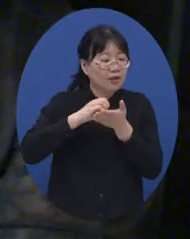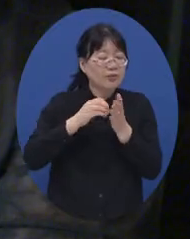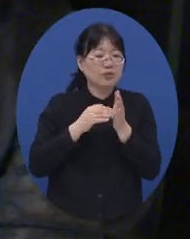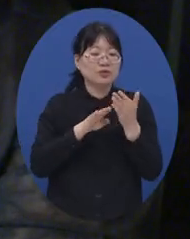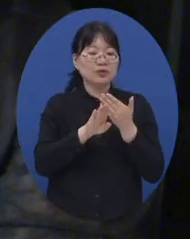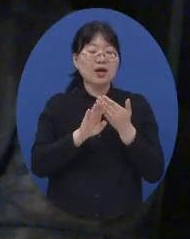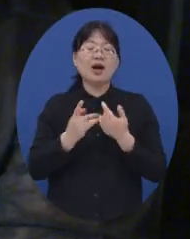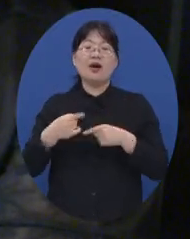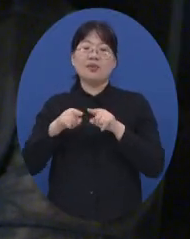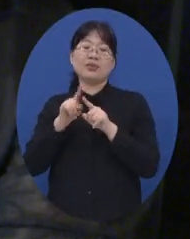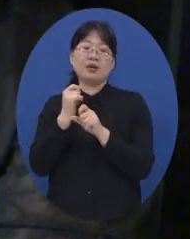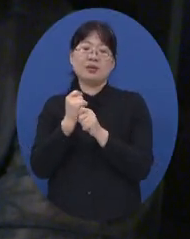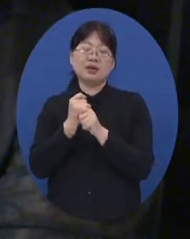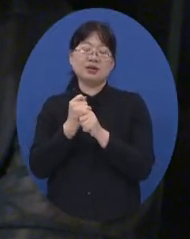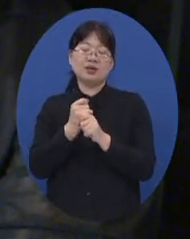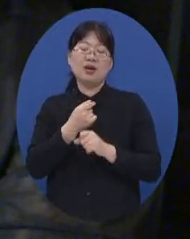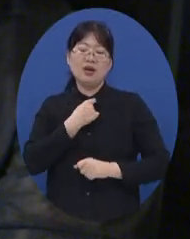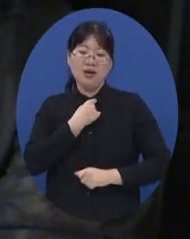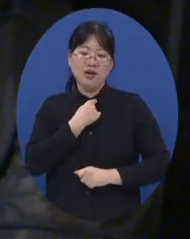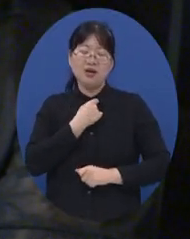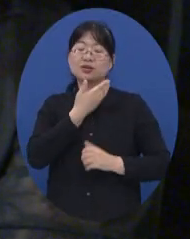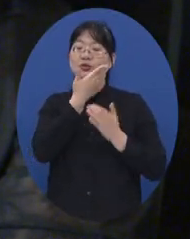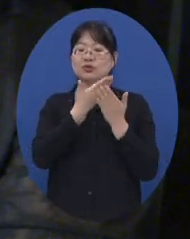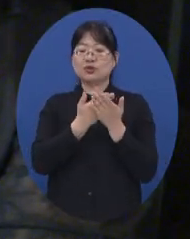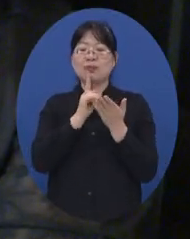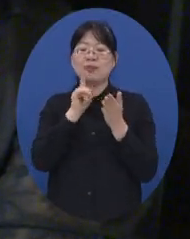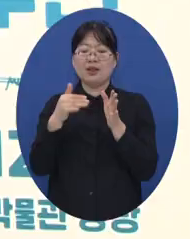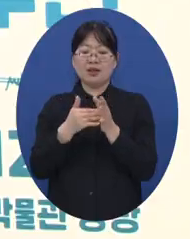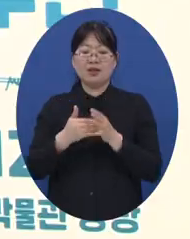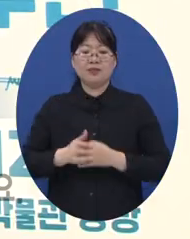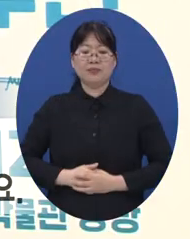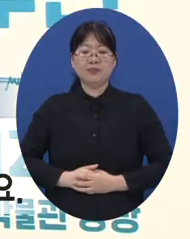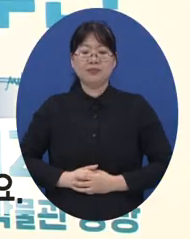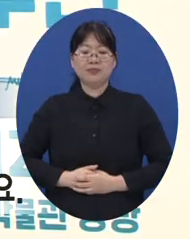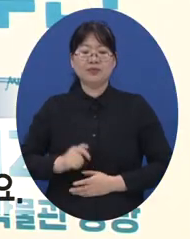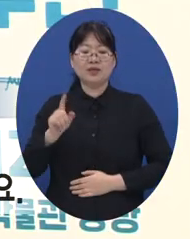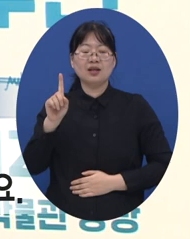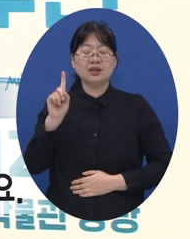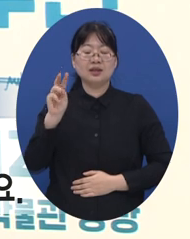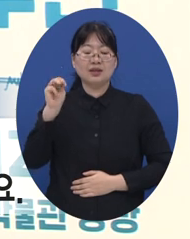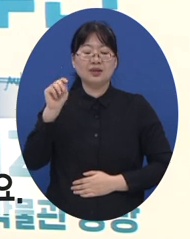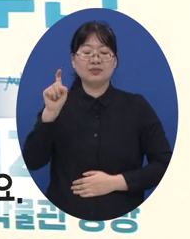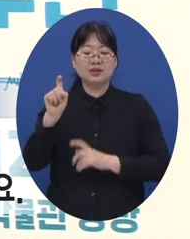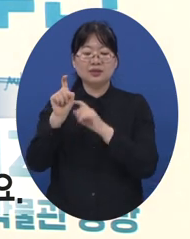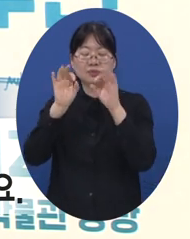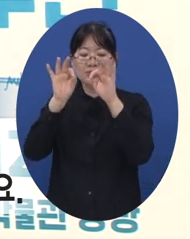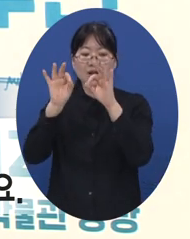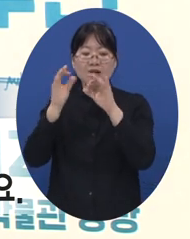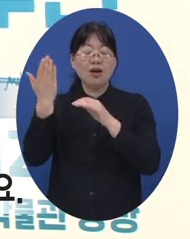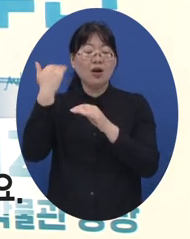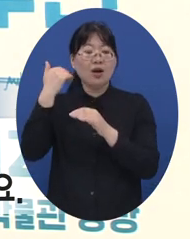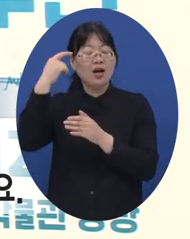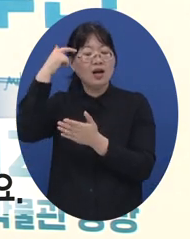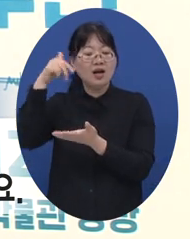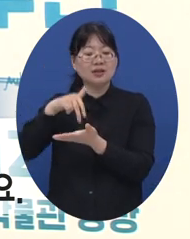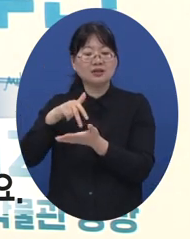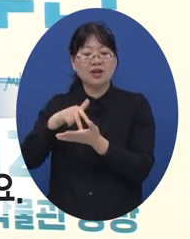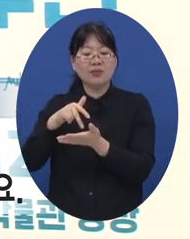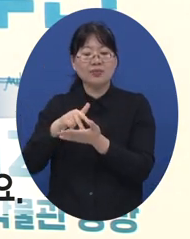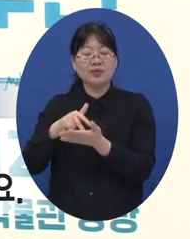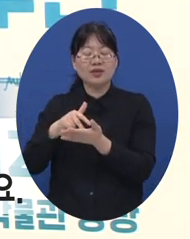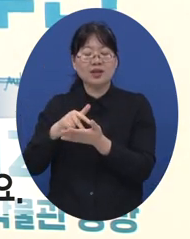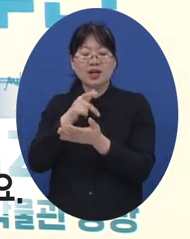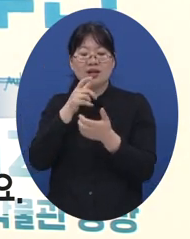DMZ의 미래를 함께 만들어 나가는 게 중요하다고 말합니다. DMZ 같은 경우에는 이거는 이제 과거의